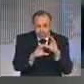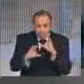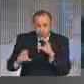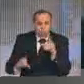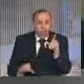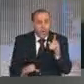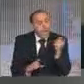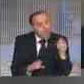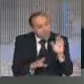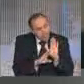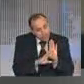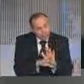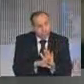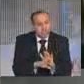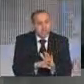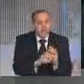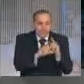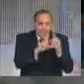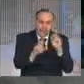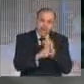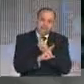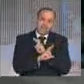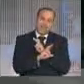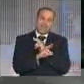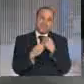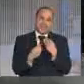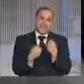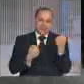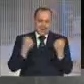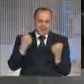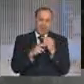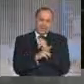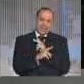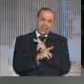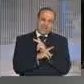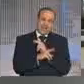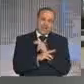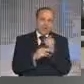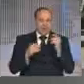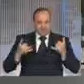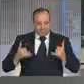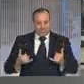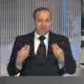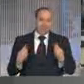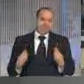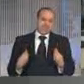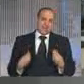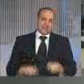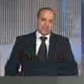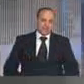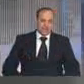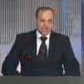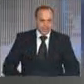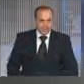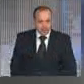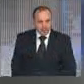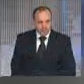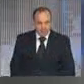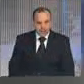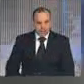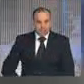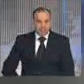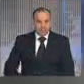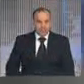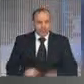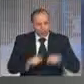حاجه الى الدعم لتوفير السفرات المريحه وسلامه الانتظار للمواطنين في محطات امنه